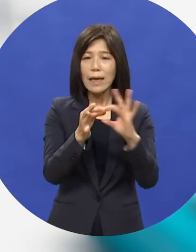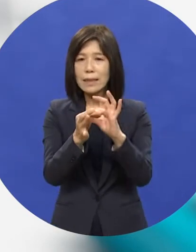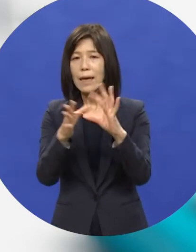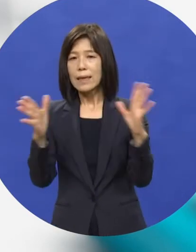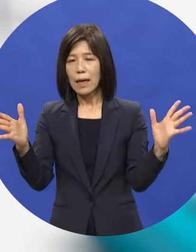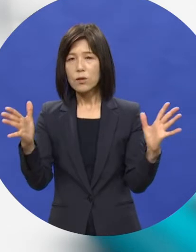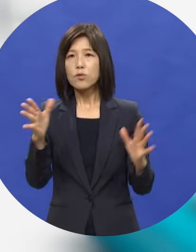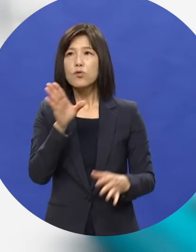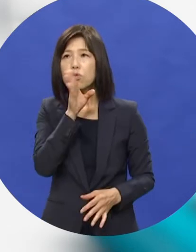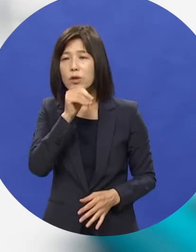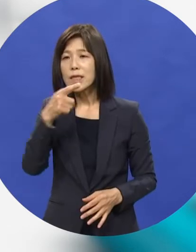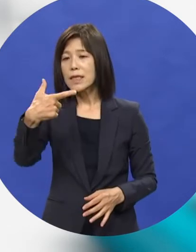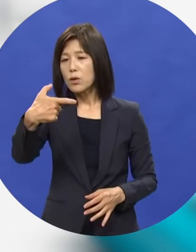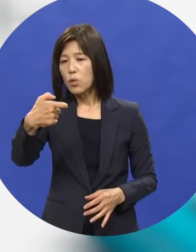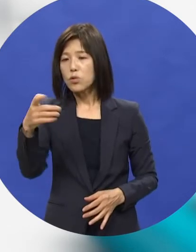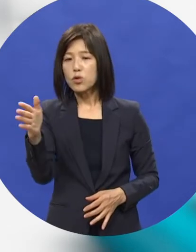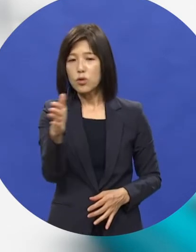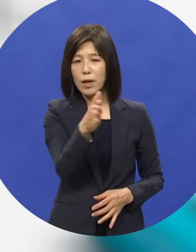象です。